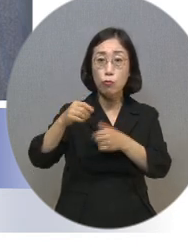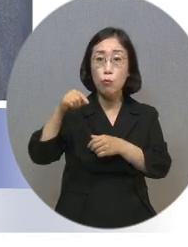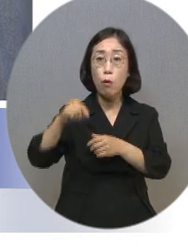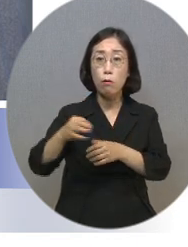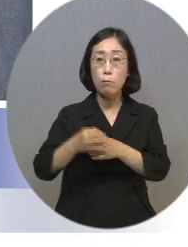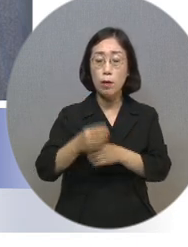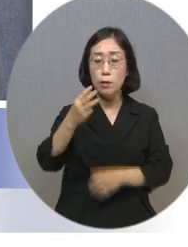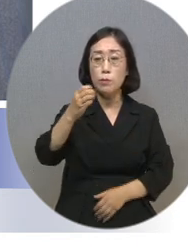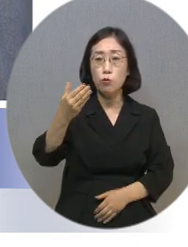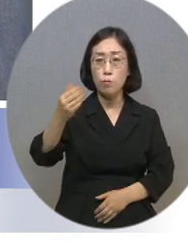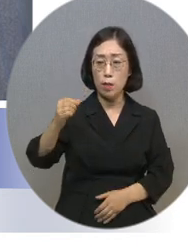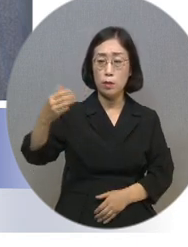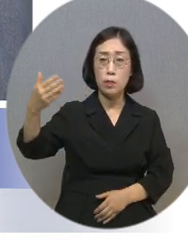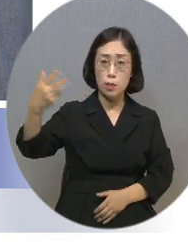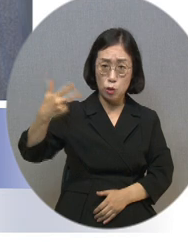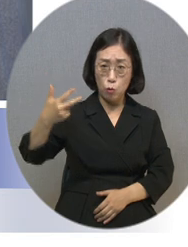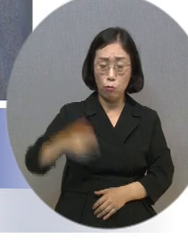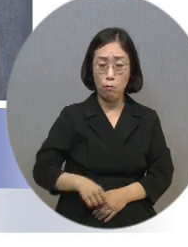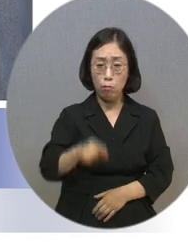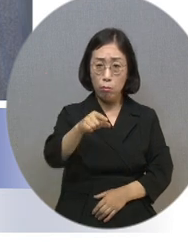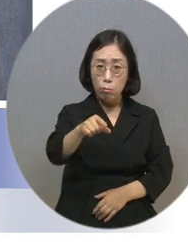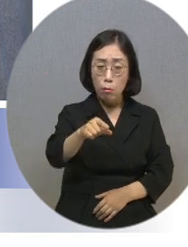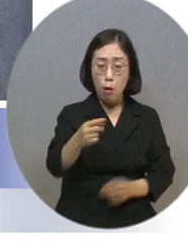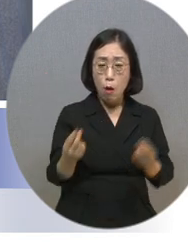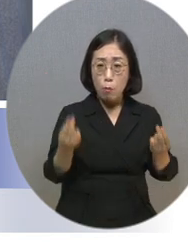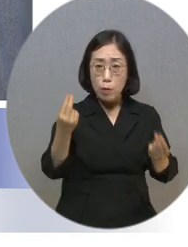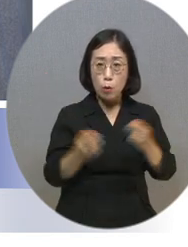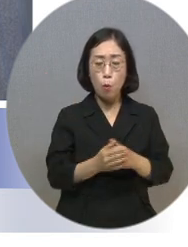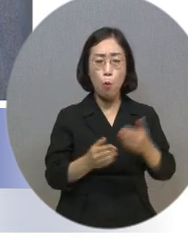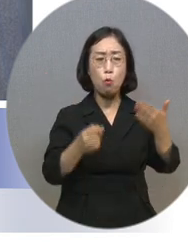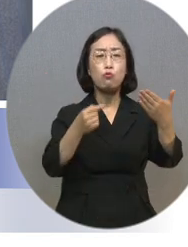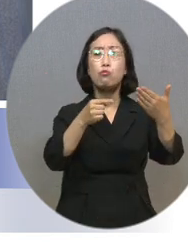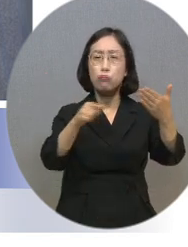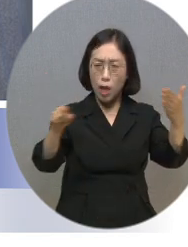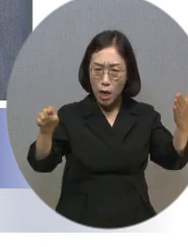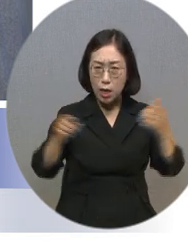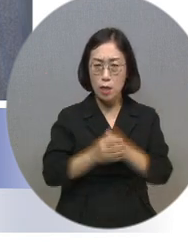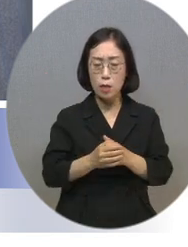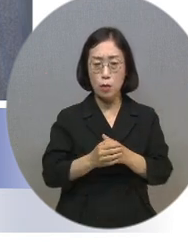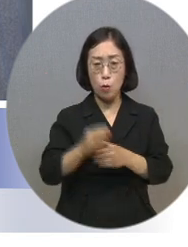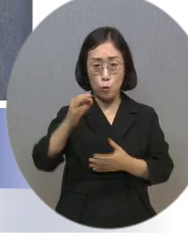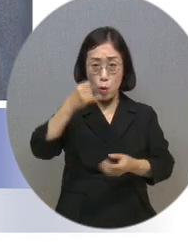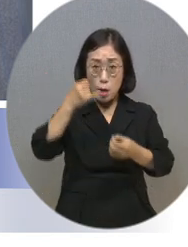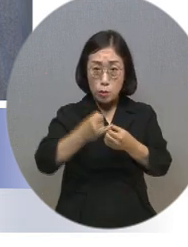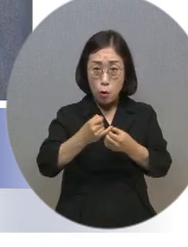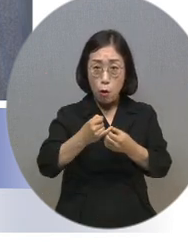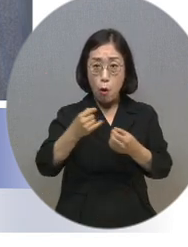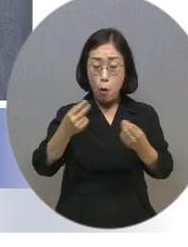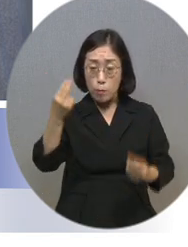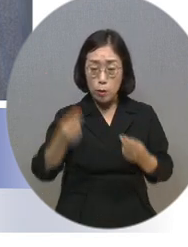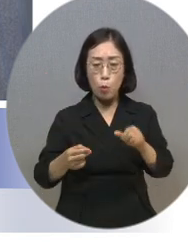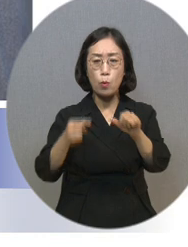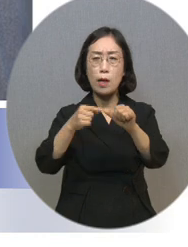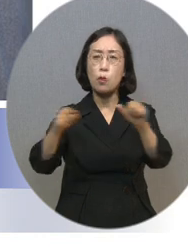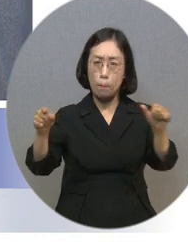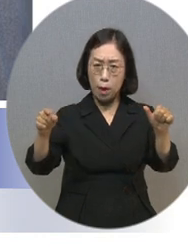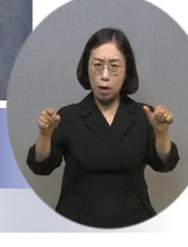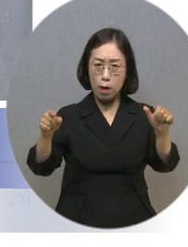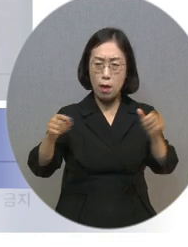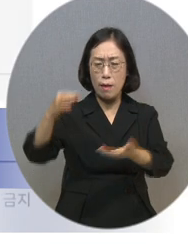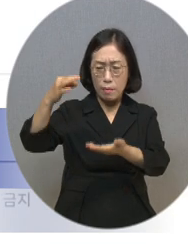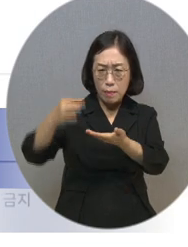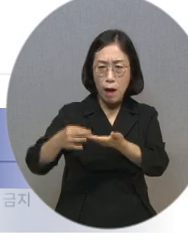39만 7,000원으로 월평균 임금 대비 아홉 배 최저 임금 대비 다섯배 적게 임금을 받고 있다고